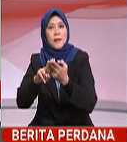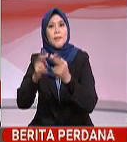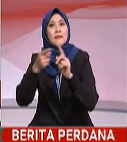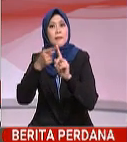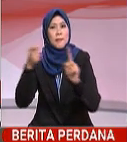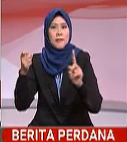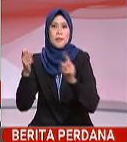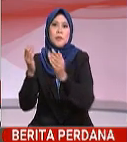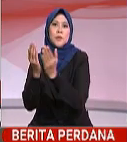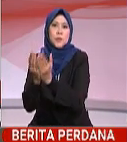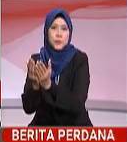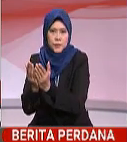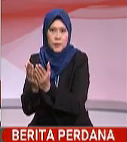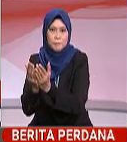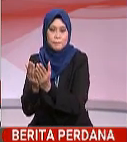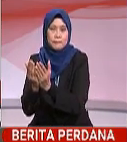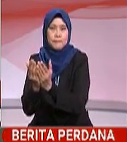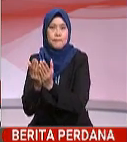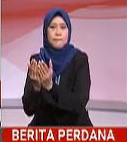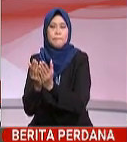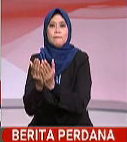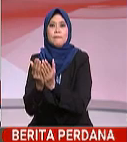dikeluarkan oleh pihak sekolah